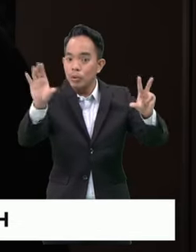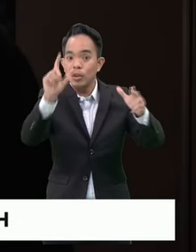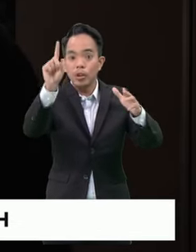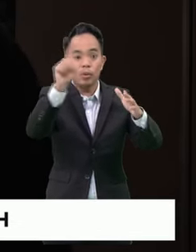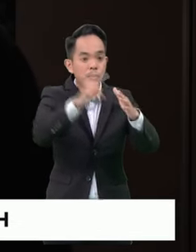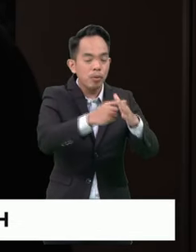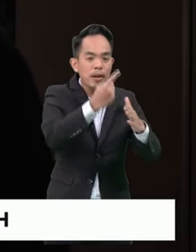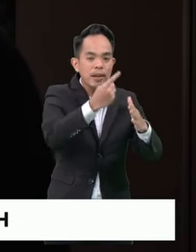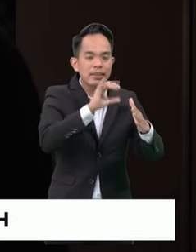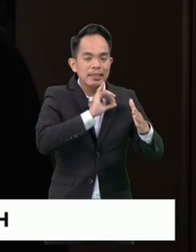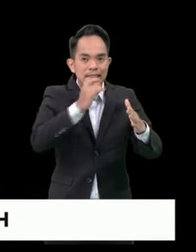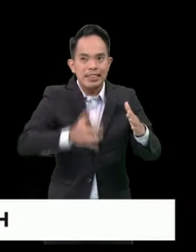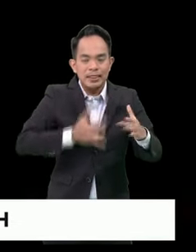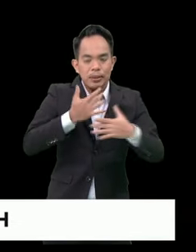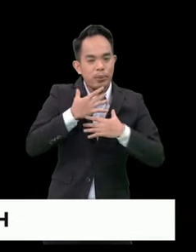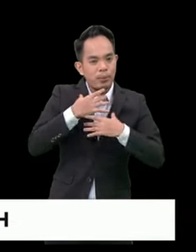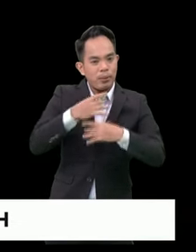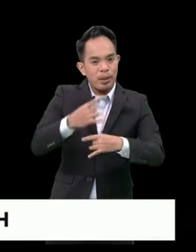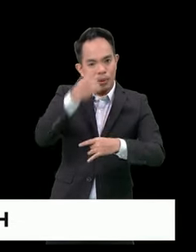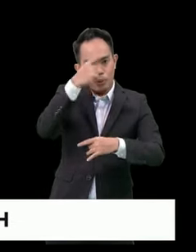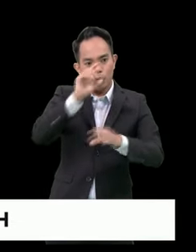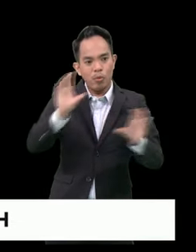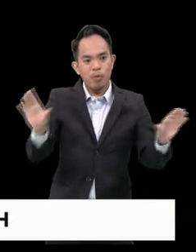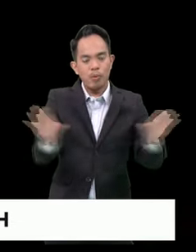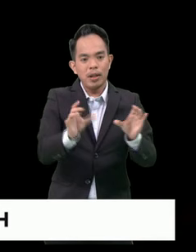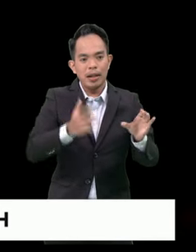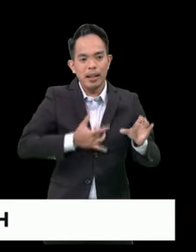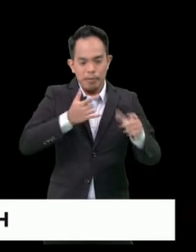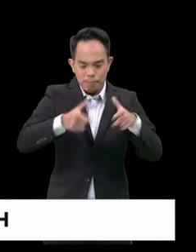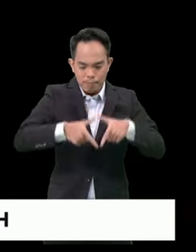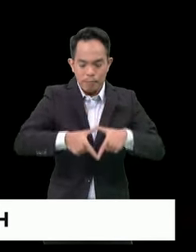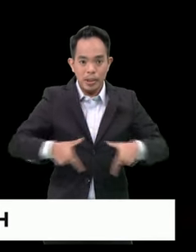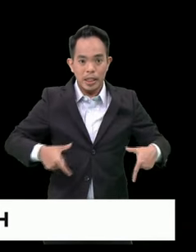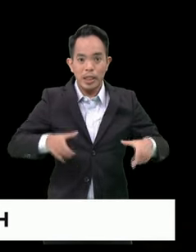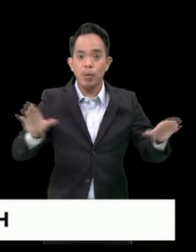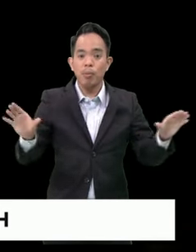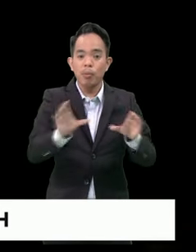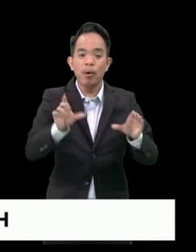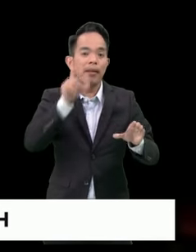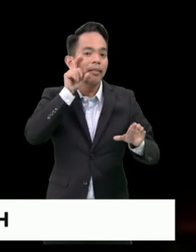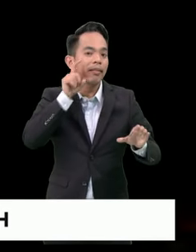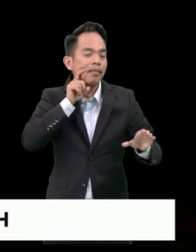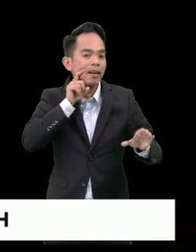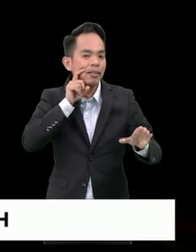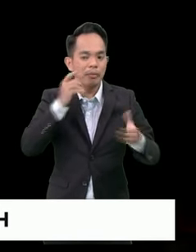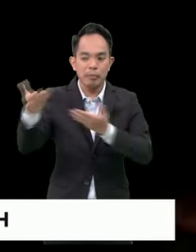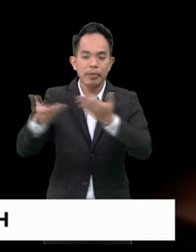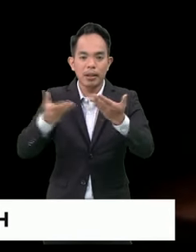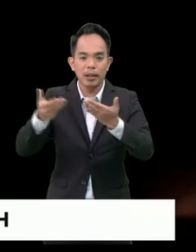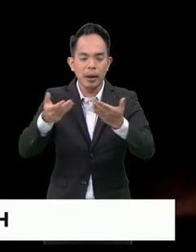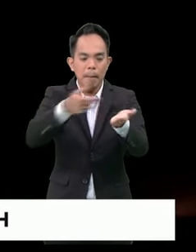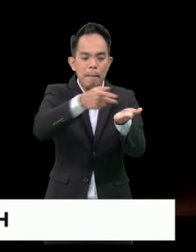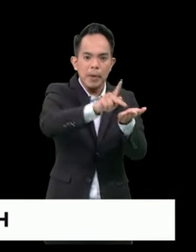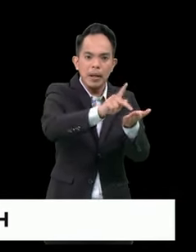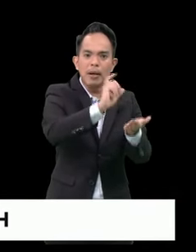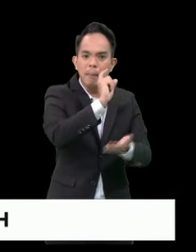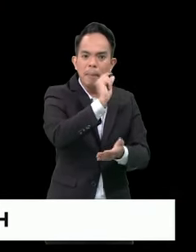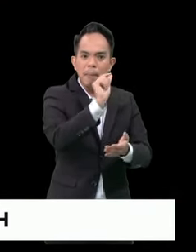tu, saya jadi ketagih. Saya jadi berani nak buat sex service tapi dengan kadar bayaran yang mahal